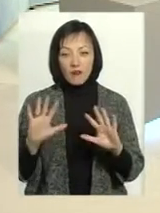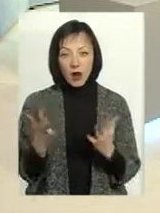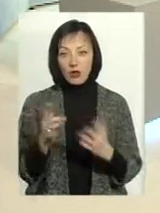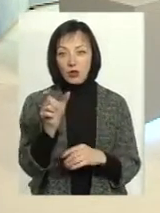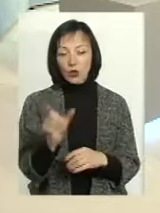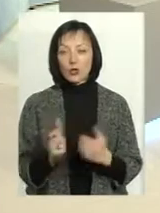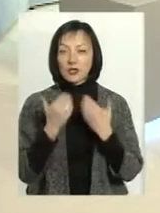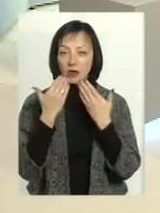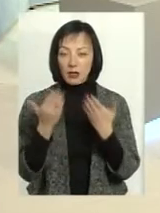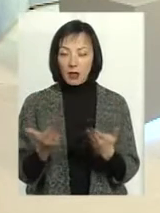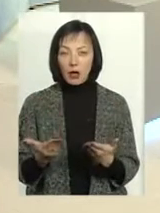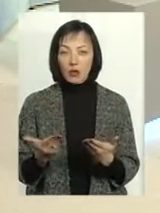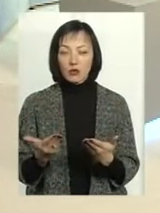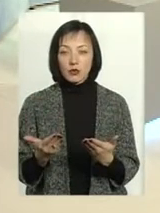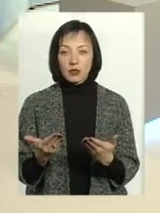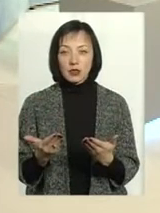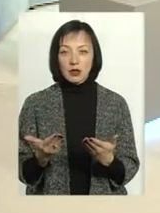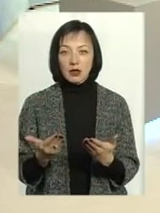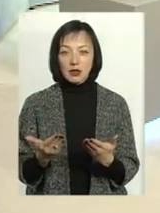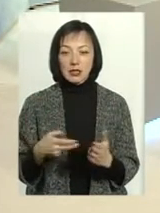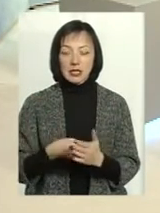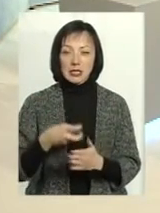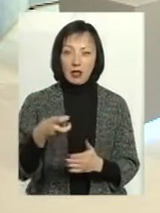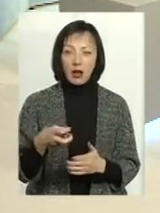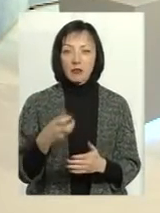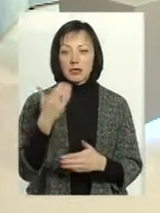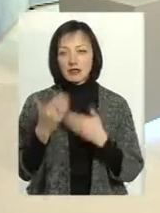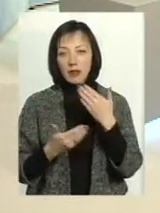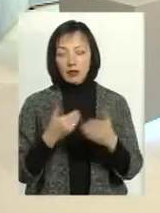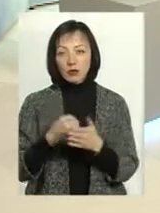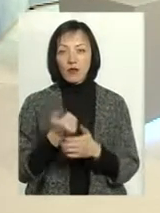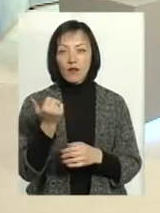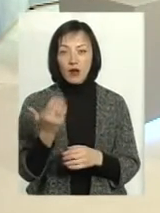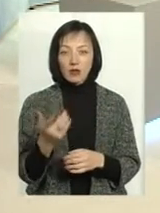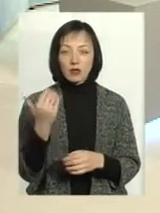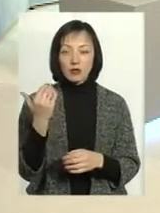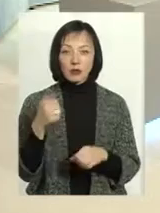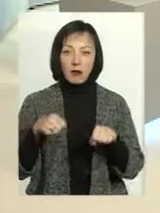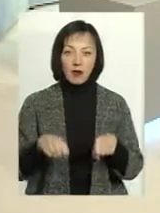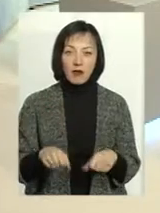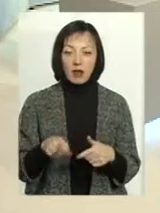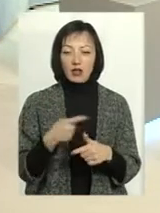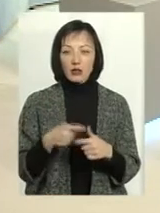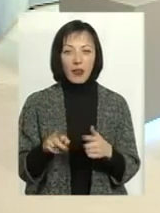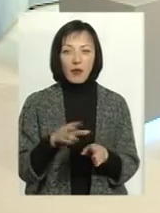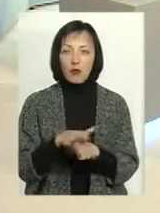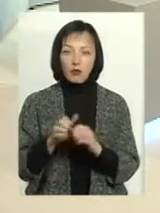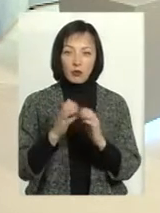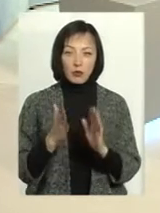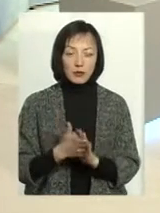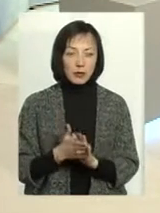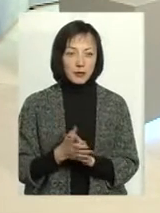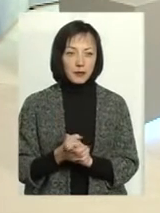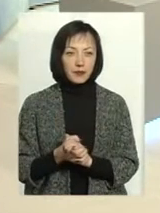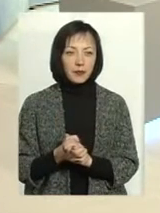люди звертаються з листами, з зверненнями до вас, що їхні права чи то не повну? Ну,